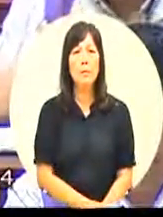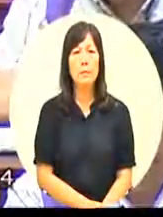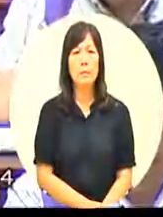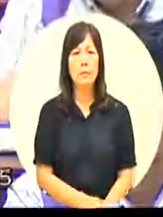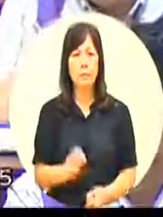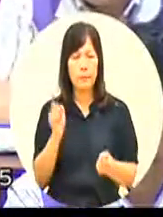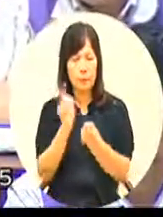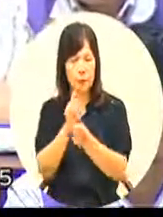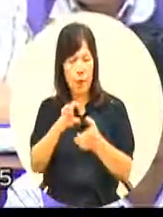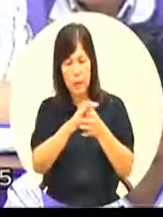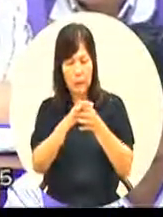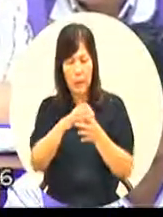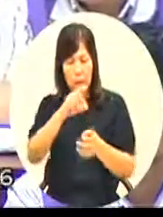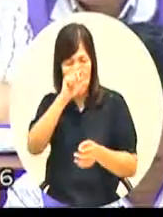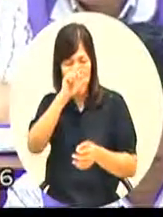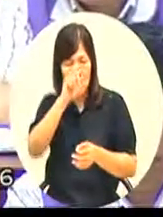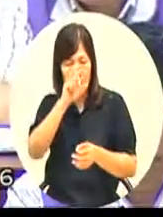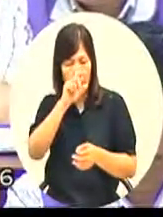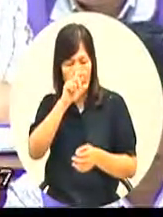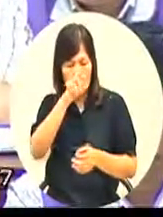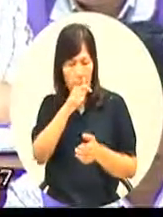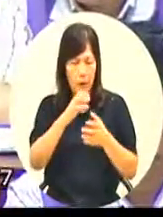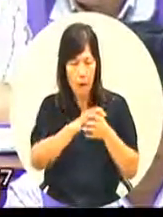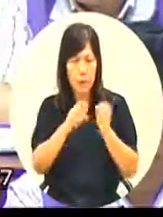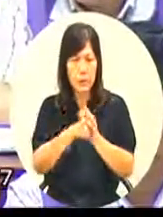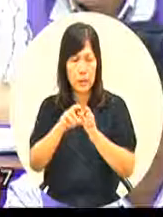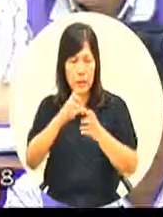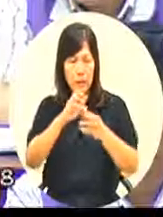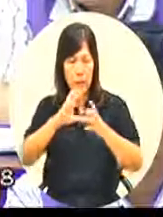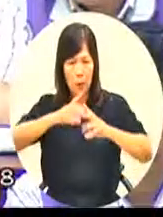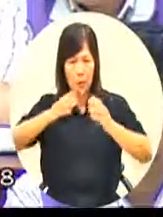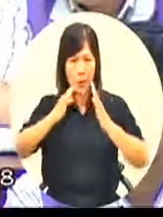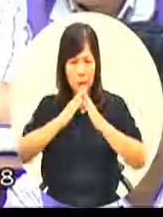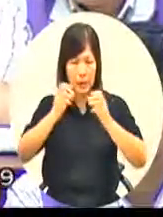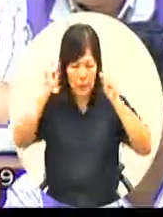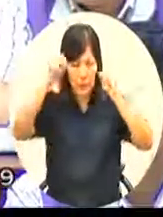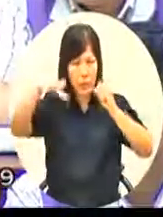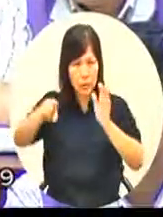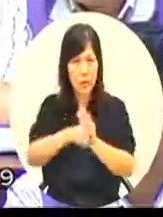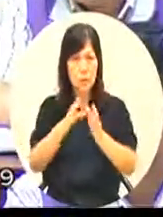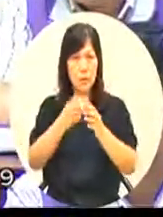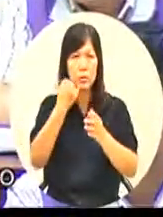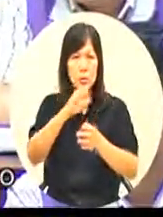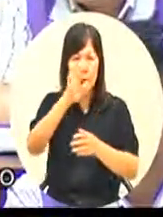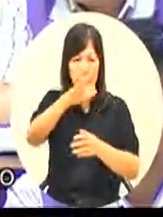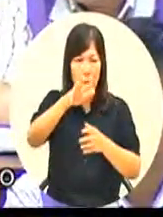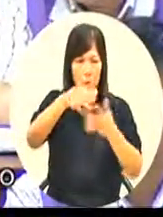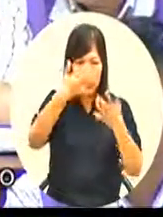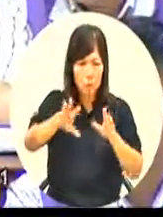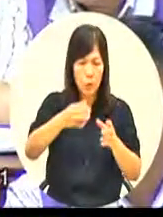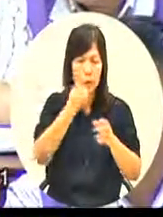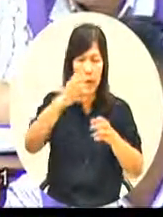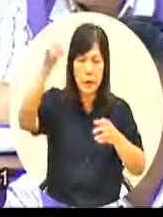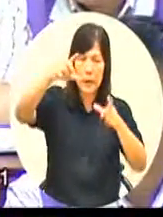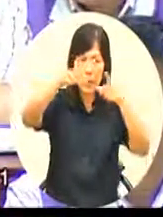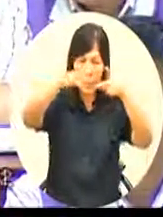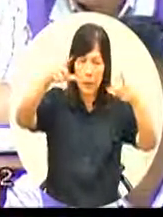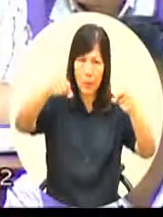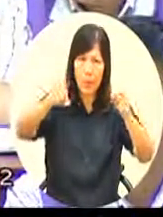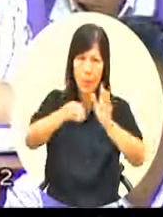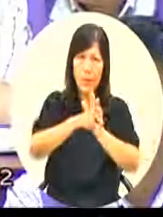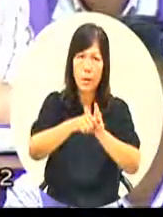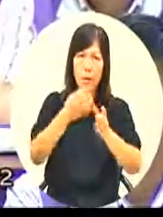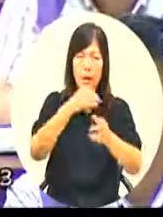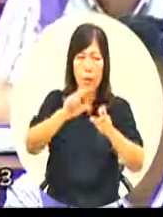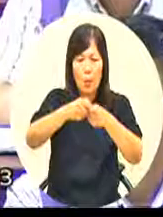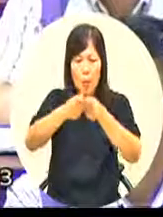员特别关心的国家体育场，我分几个部分来说明。第一个，你很关心这个所谓8000多片的这个太阳能光电板了，目前它应该是没